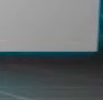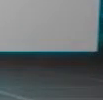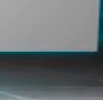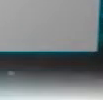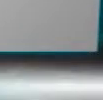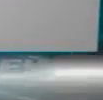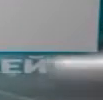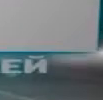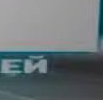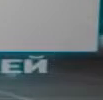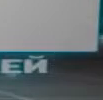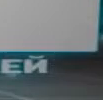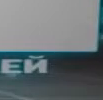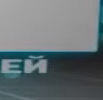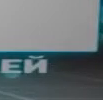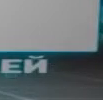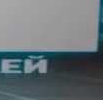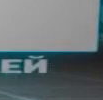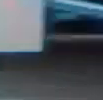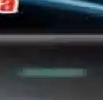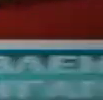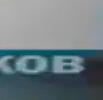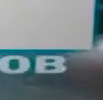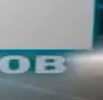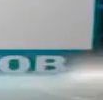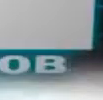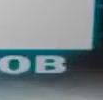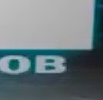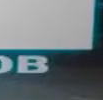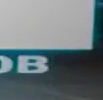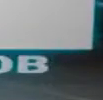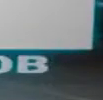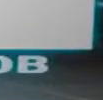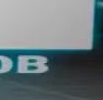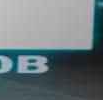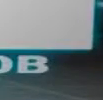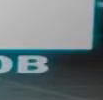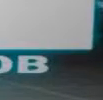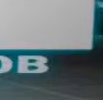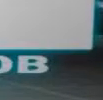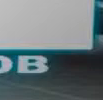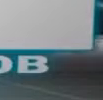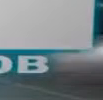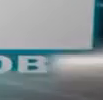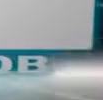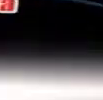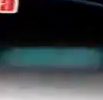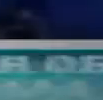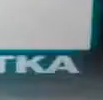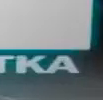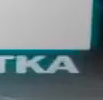импортты техникалардың цилиндр блоктарын жөндеу, кез келген күрделі тегешіктерді дайындау, сондай-ақ өнеркәсіп